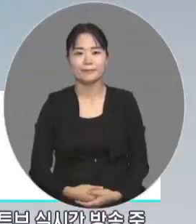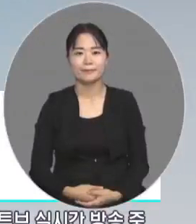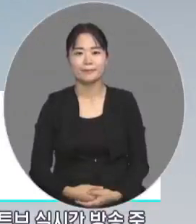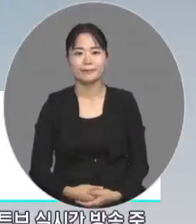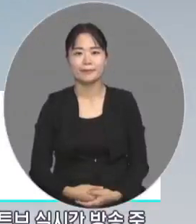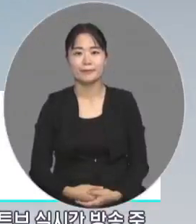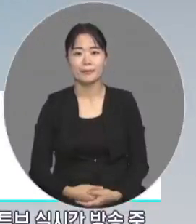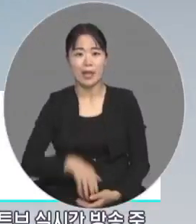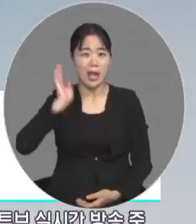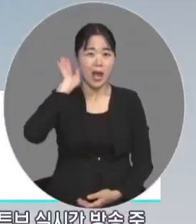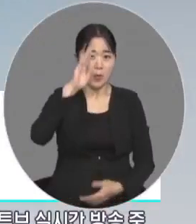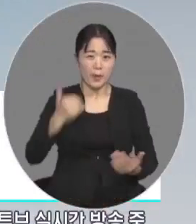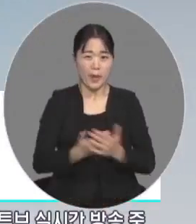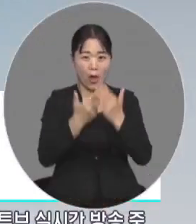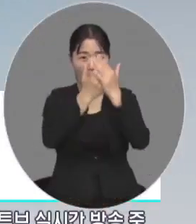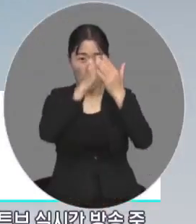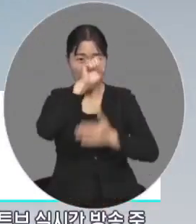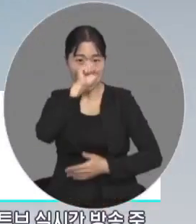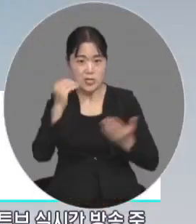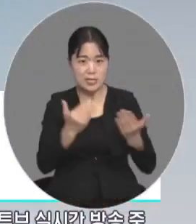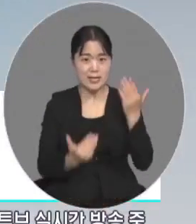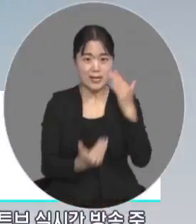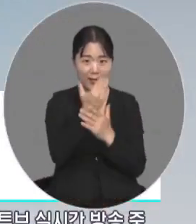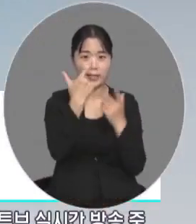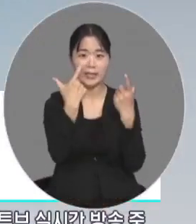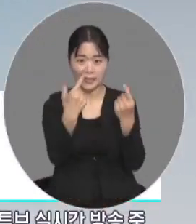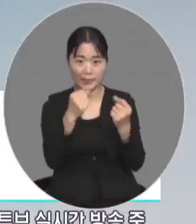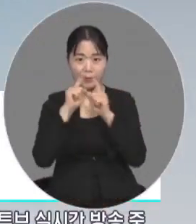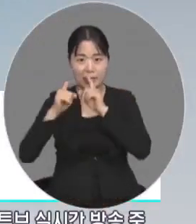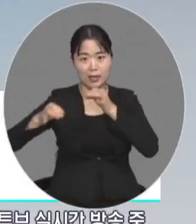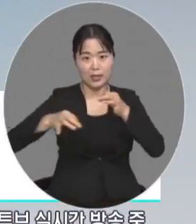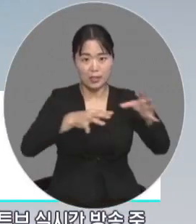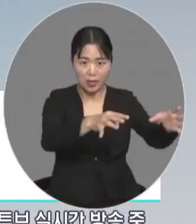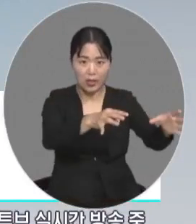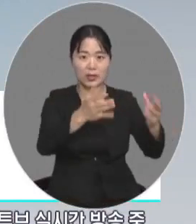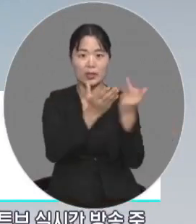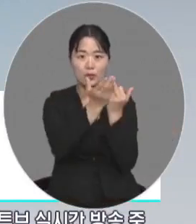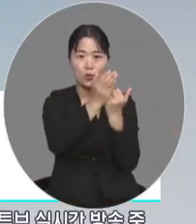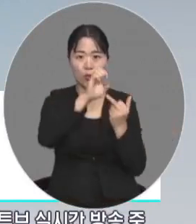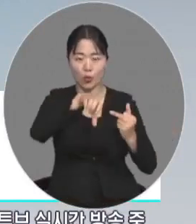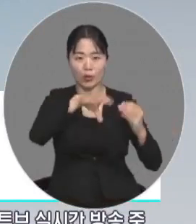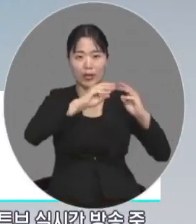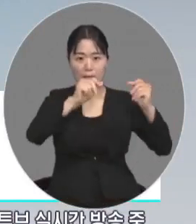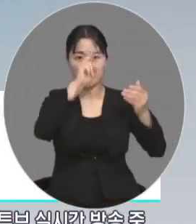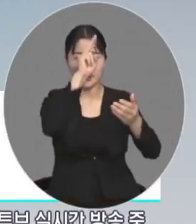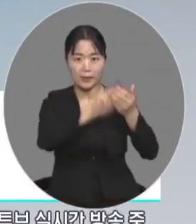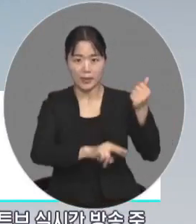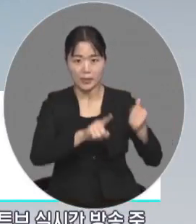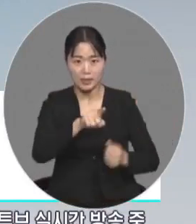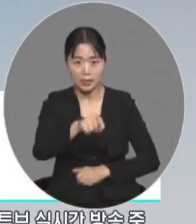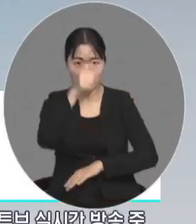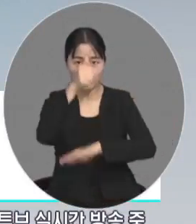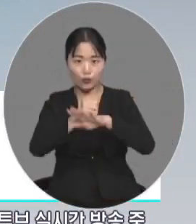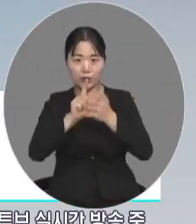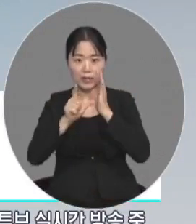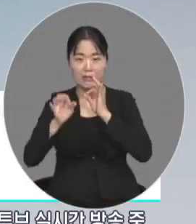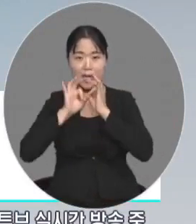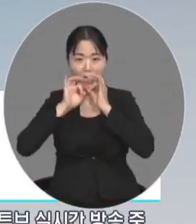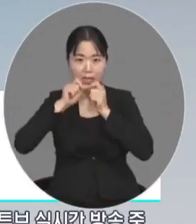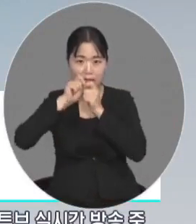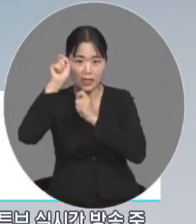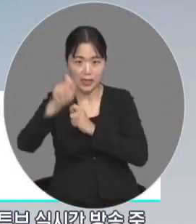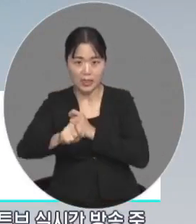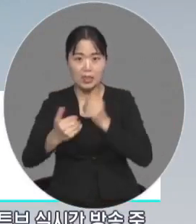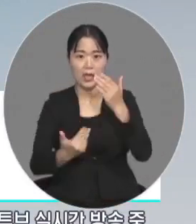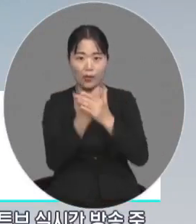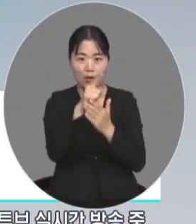마치 개발 호재가 있는 것처럼 속여 제주도 땅을 판 기획부동산 업체들. 사기로 드러난 뒤 피해자들은